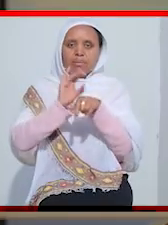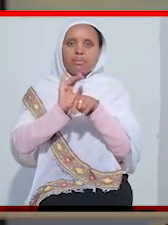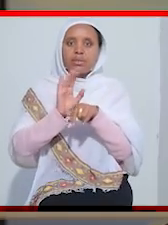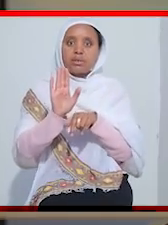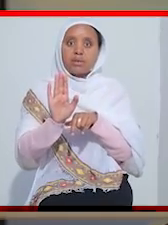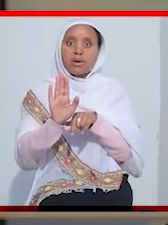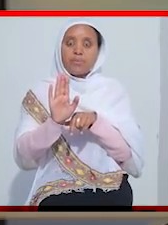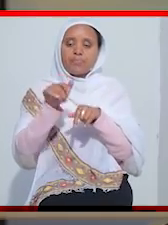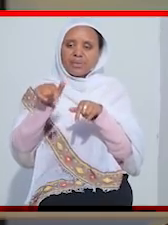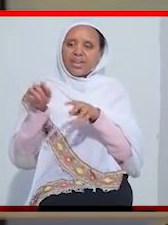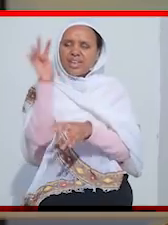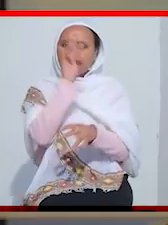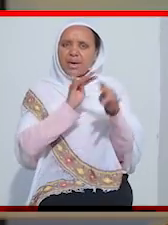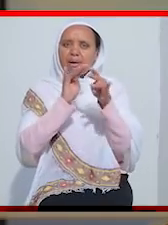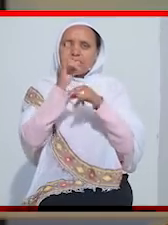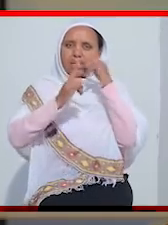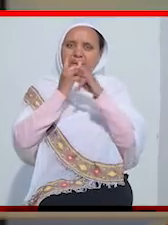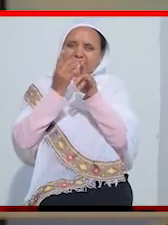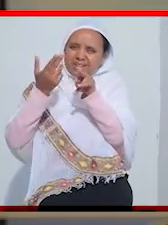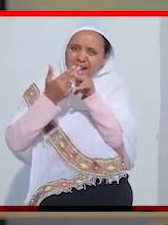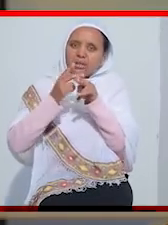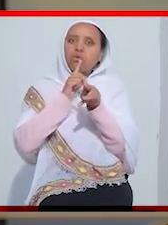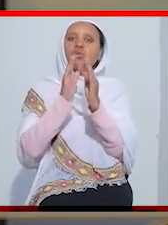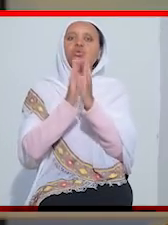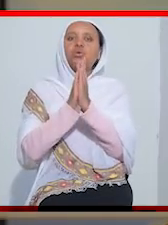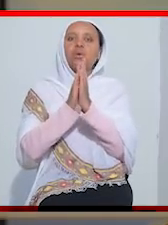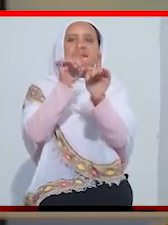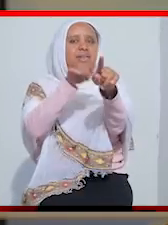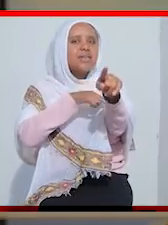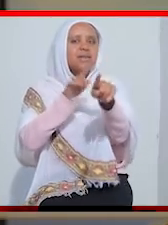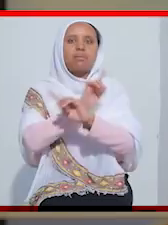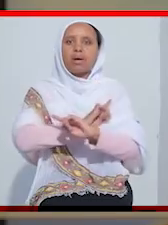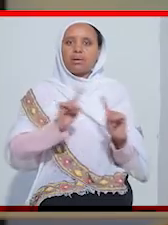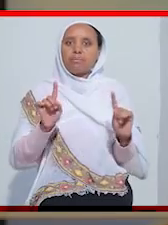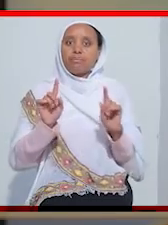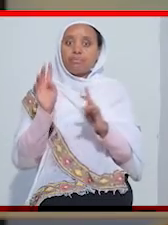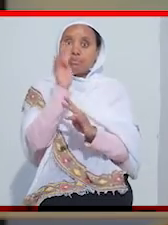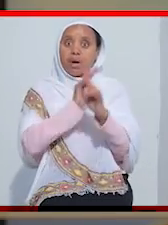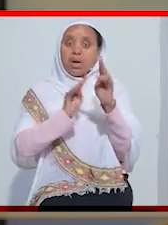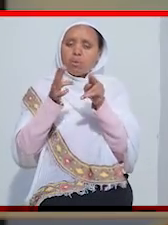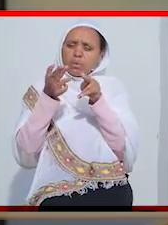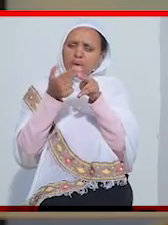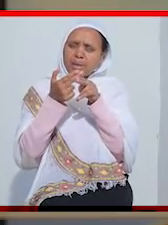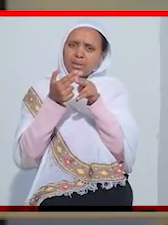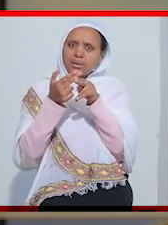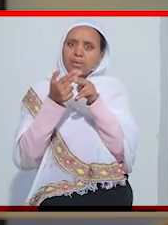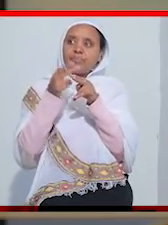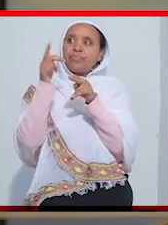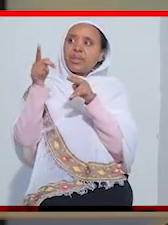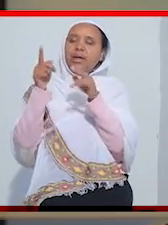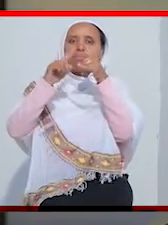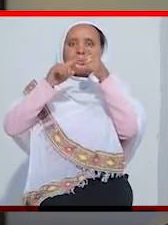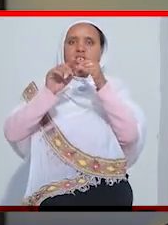አድርጓል። ዛሬም ቤተ ክርስቲያን ይህን የመከራ ዘመን እንዲያጥር ነው ጸሎቷ፣ እንዲረዝም አይደለም።